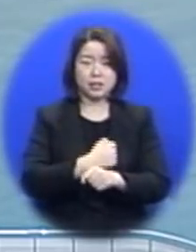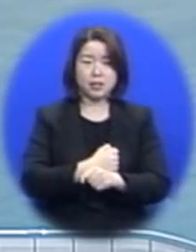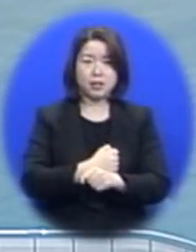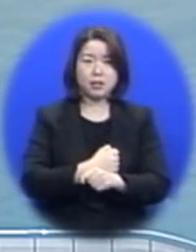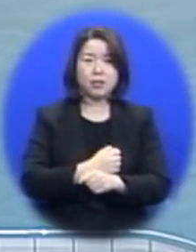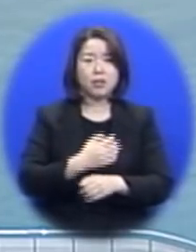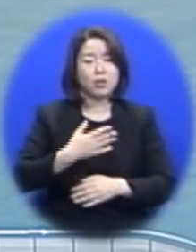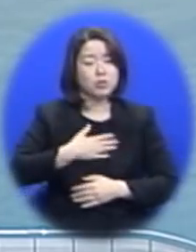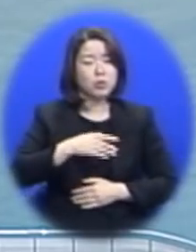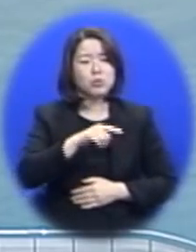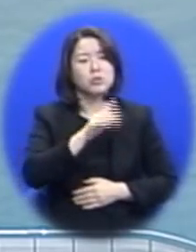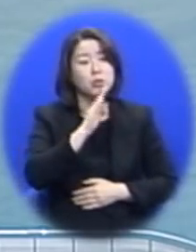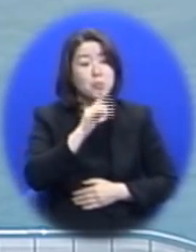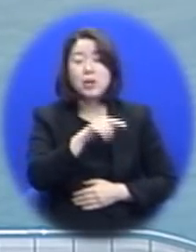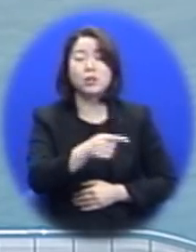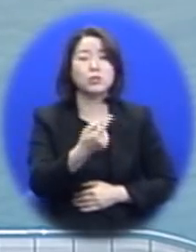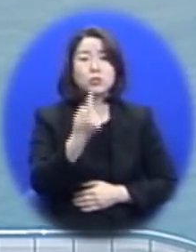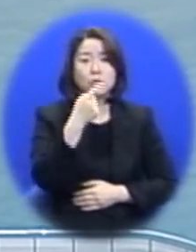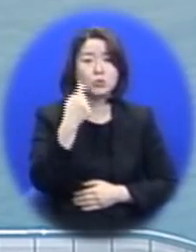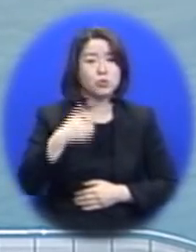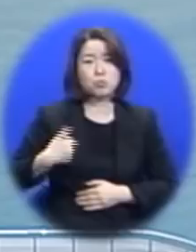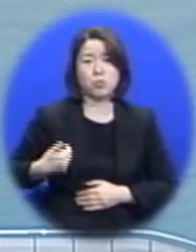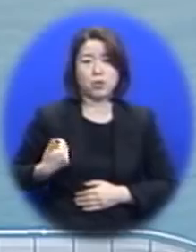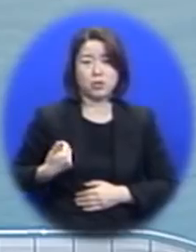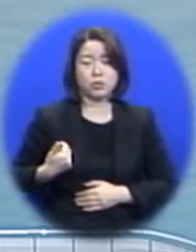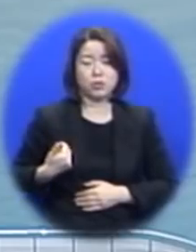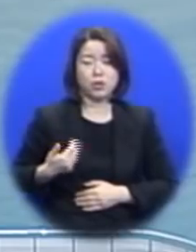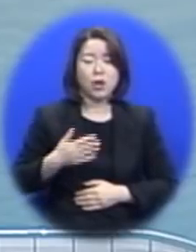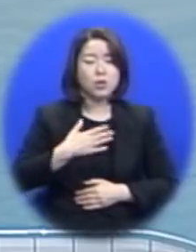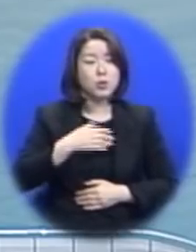줄 몰랐어요. 저는 그때만 해도